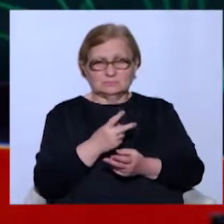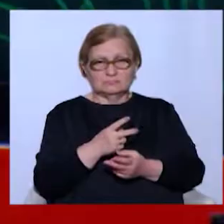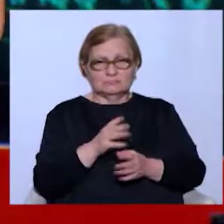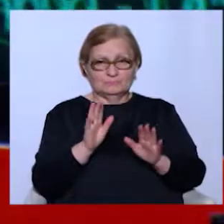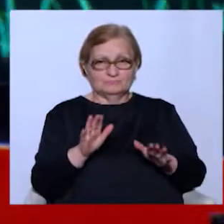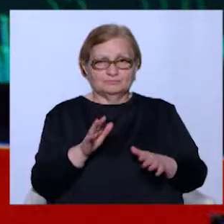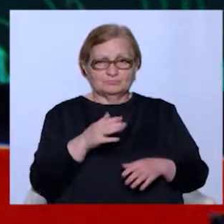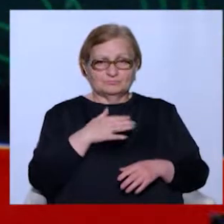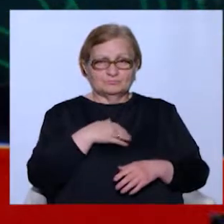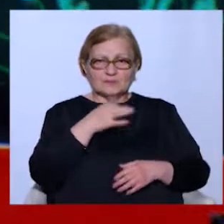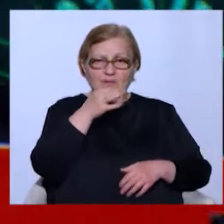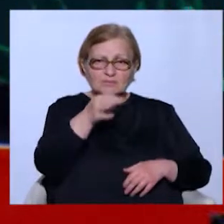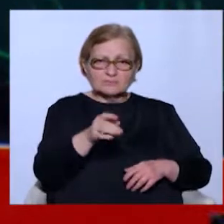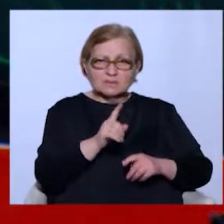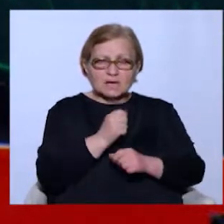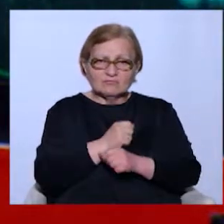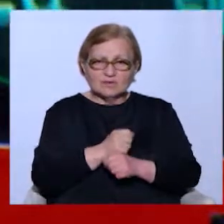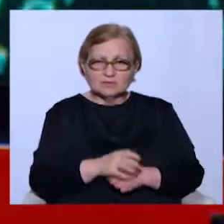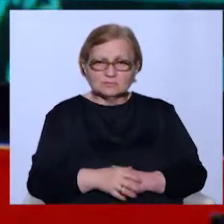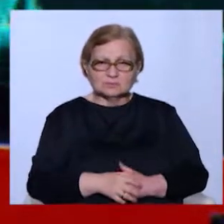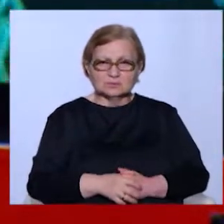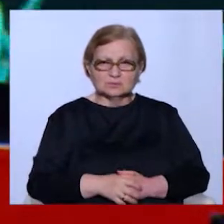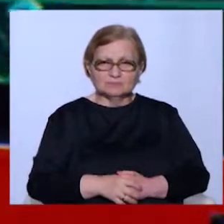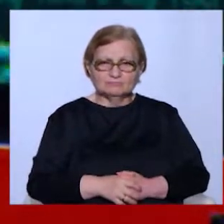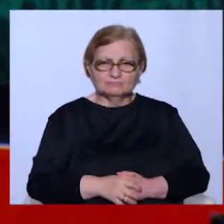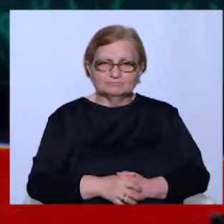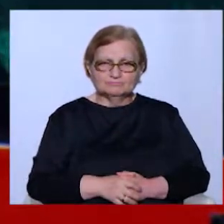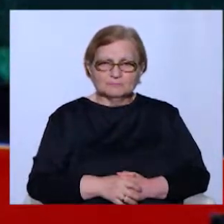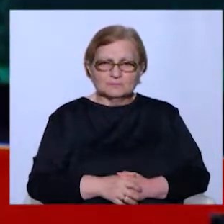კარგი, მაშინ მე ახლავე გეტყვით რა უნდა ვქნათ. ესე იგი,